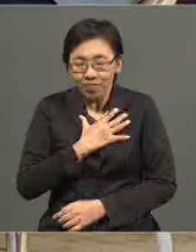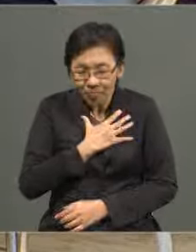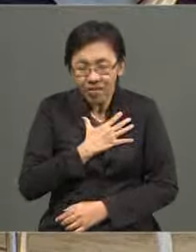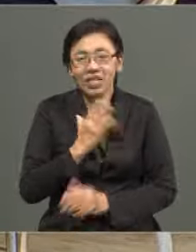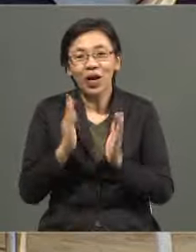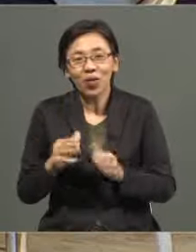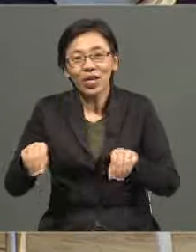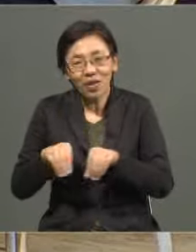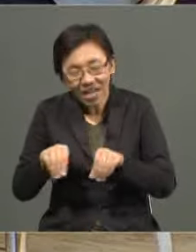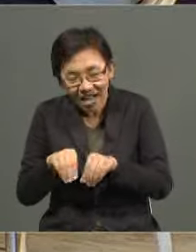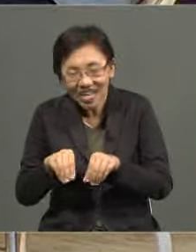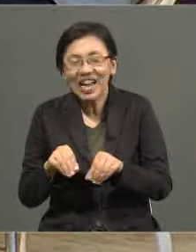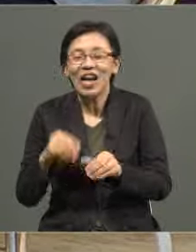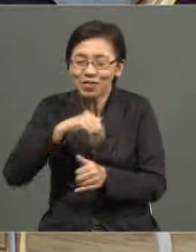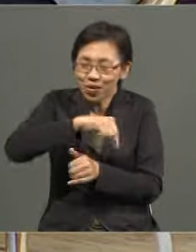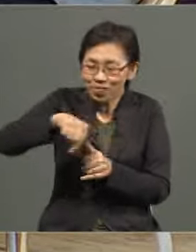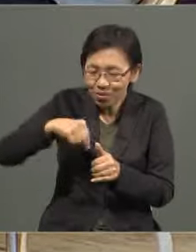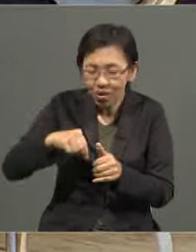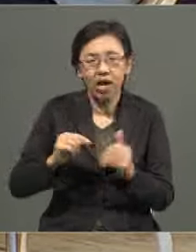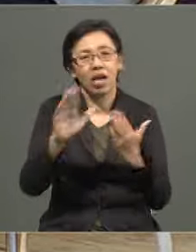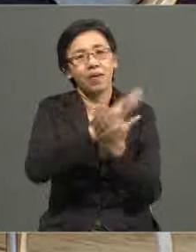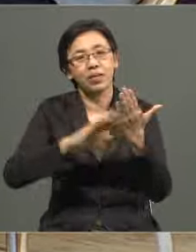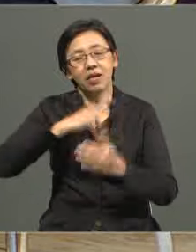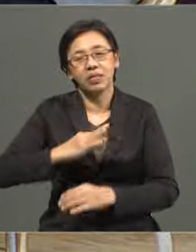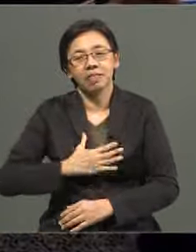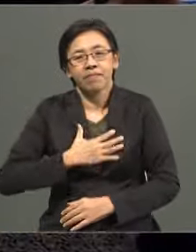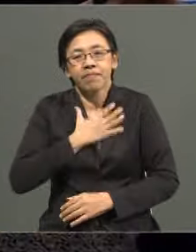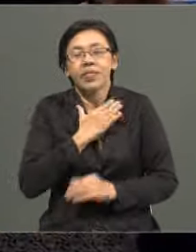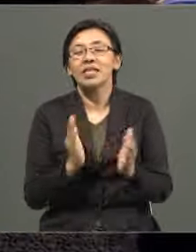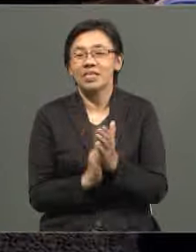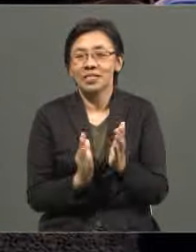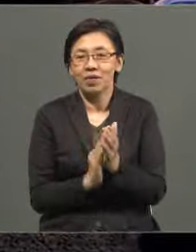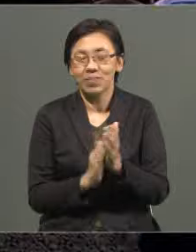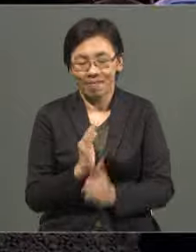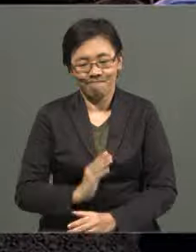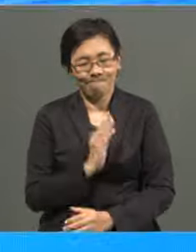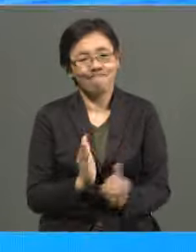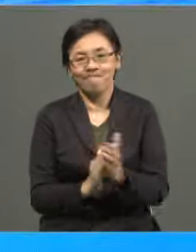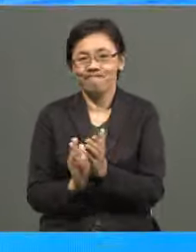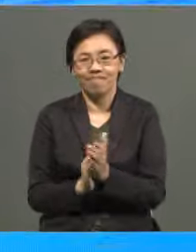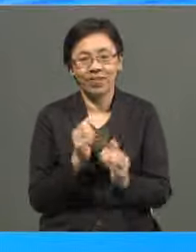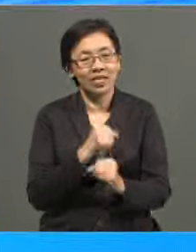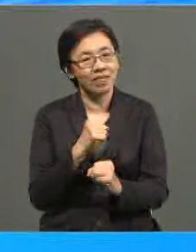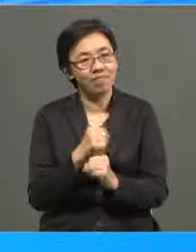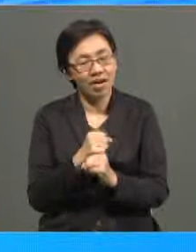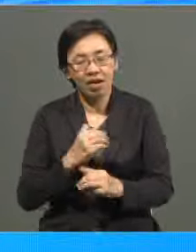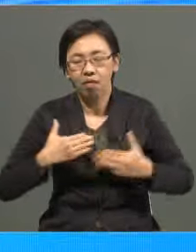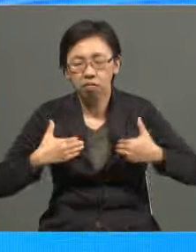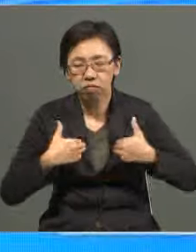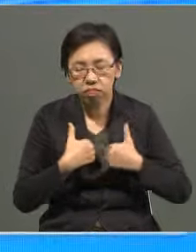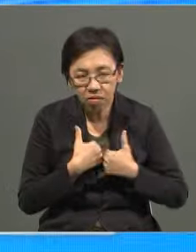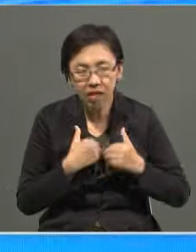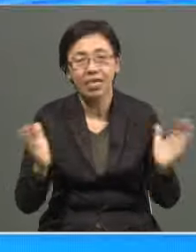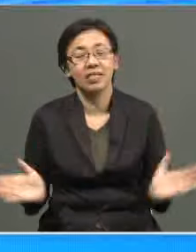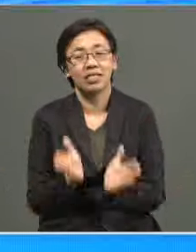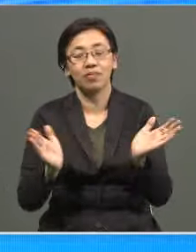ใกล้ๆท่านนะคะแล้วก็ความภูมิใจของประเทศด้วยก็ขอชื่นชมแล้วก็ยกย่องทุกๆท่านค่ะที่ทำงานอย่างเหน็ดเหนื่อยแล้วก็ผลัก